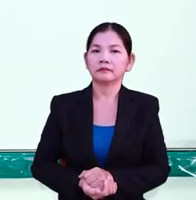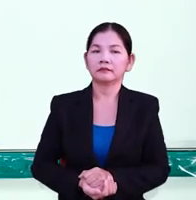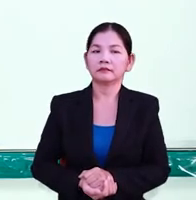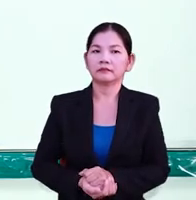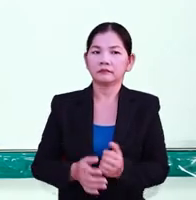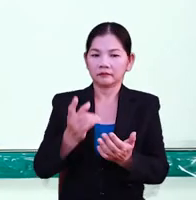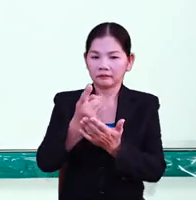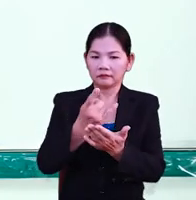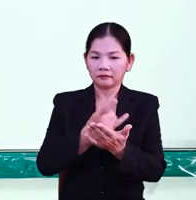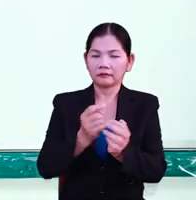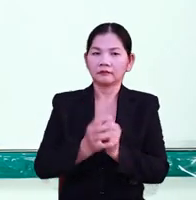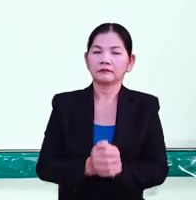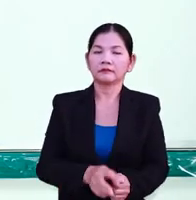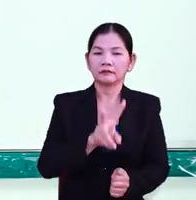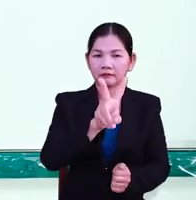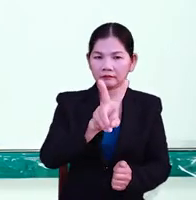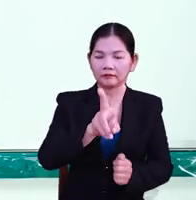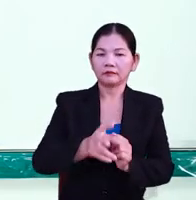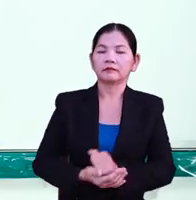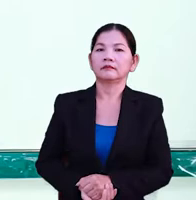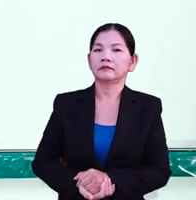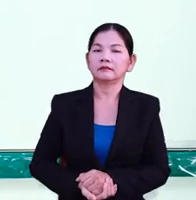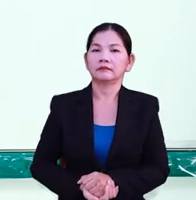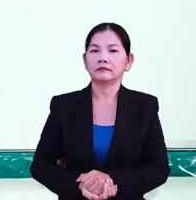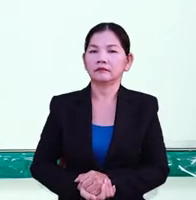មេរៀនទី